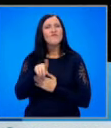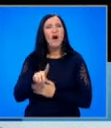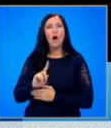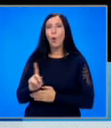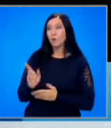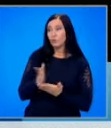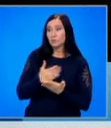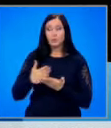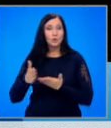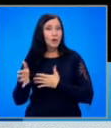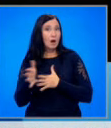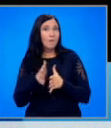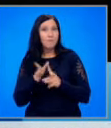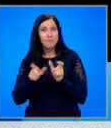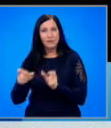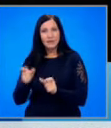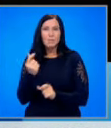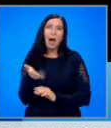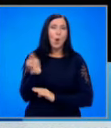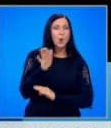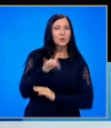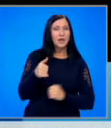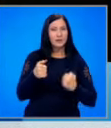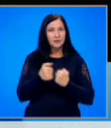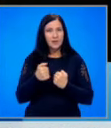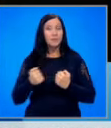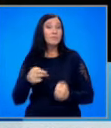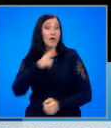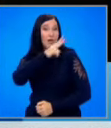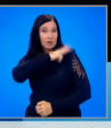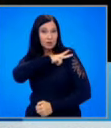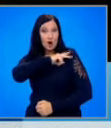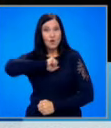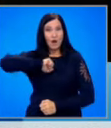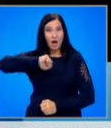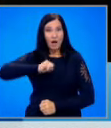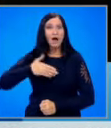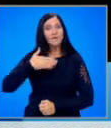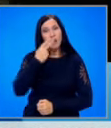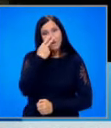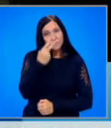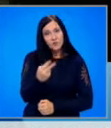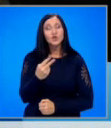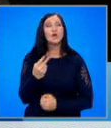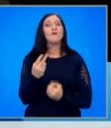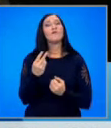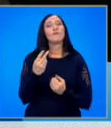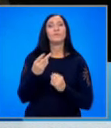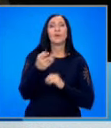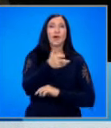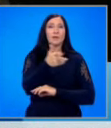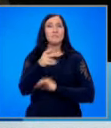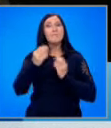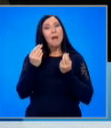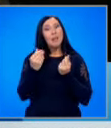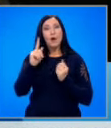което споделиха пътниците малко след инцидента и началник гара и влак, вижте в материала, който заснехме с